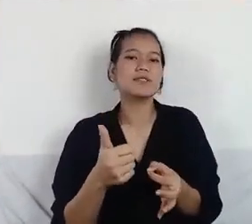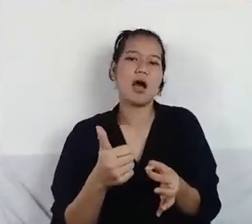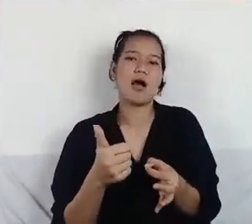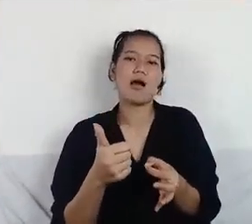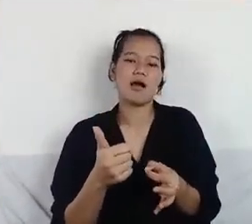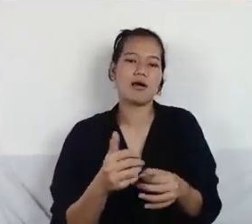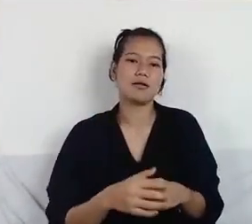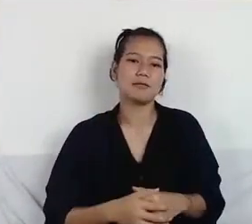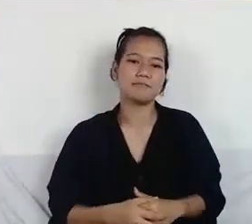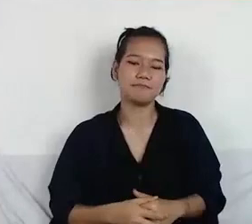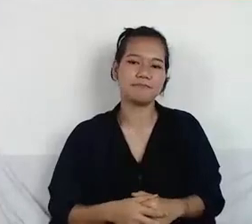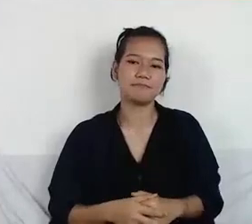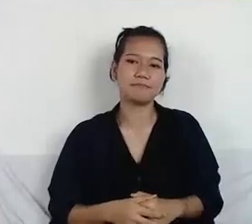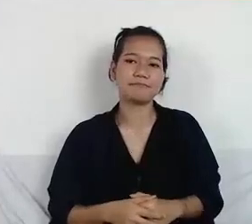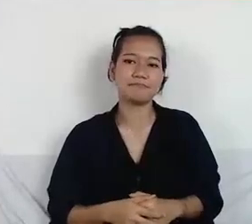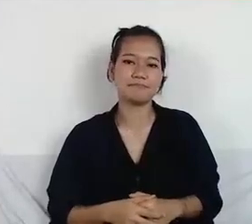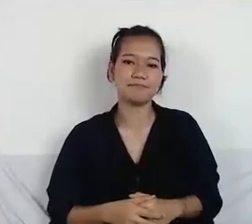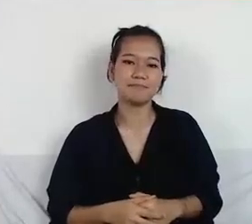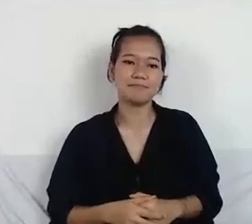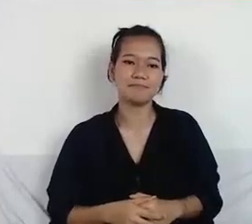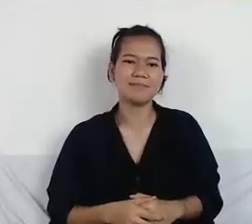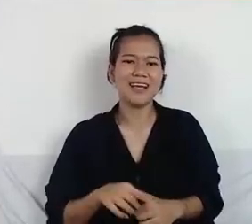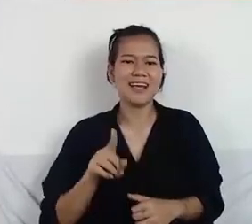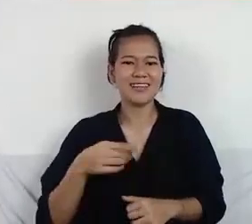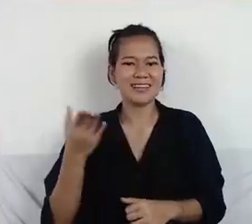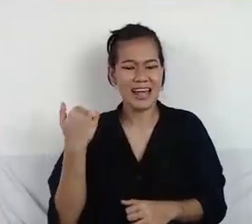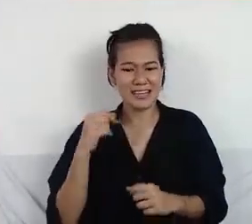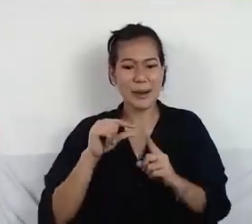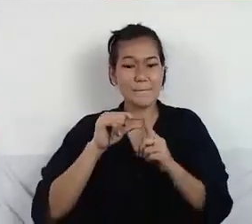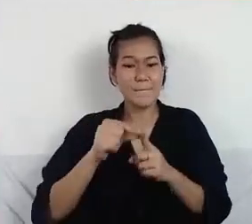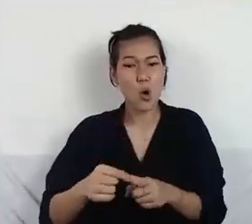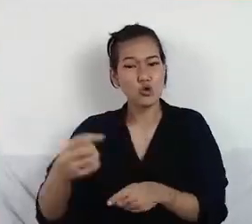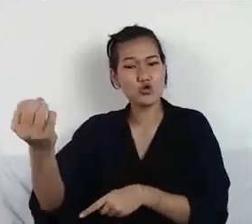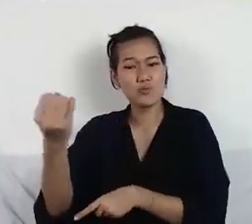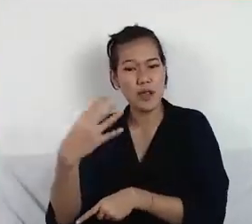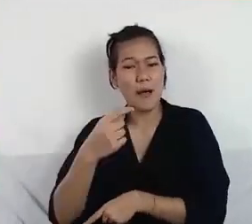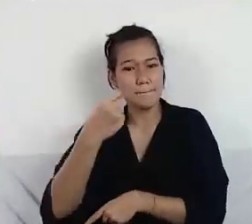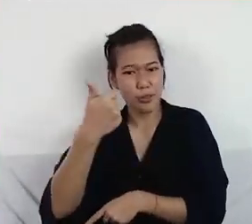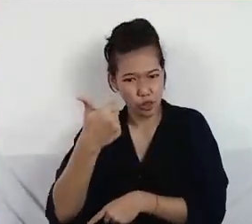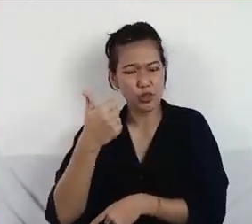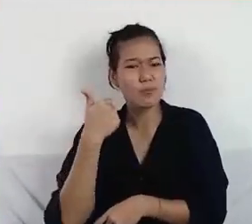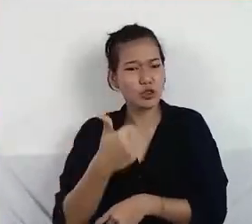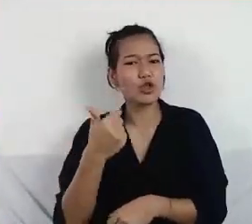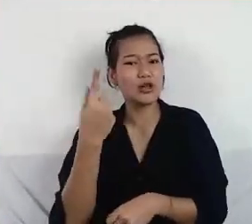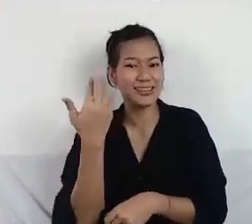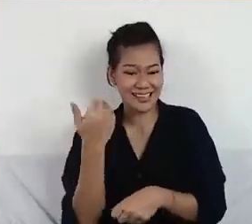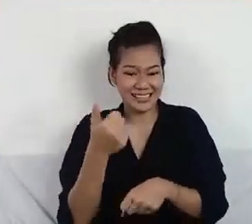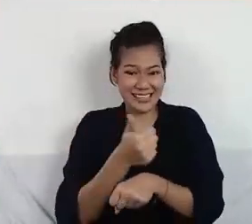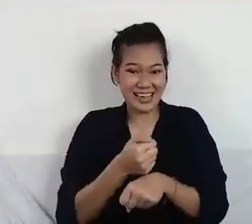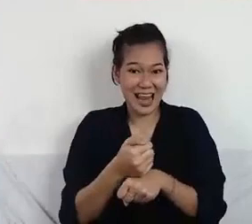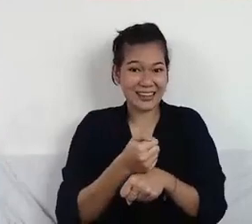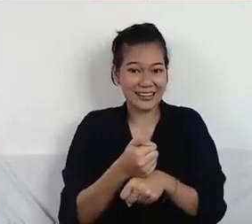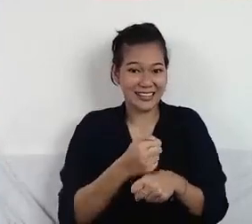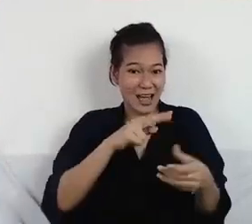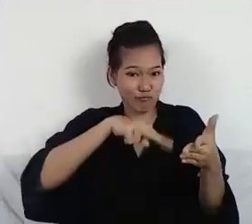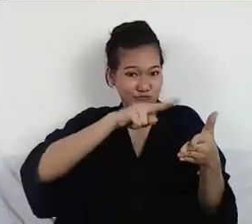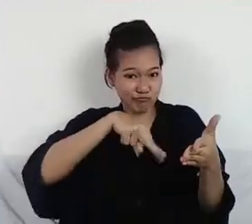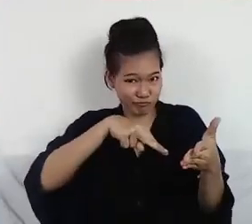saling melengkapi. Maka betul yang dikatakan oleh Paulus di dalam Galatia pasal 6 tadi, saudaraku.